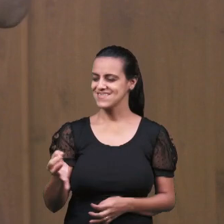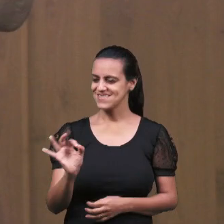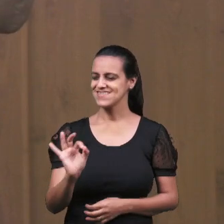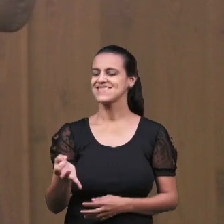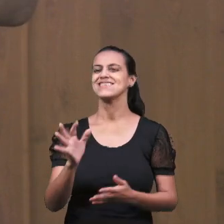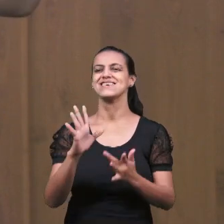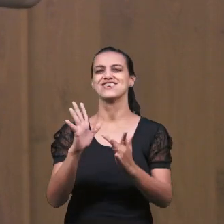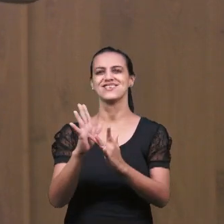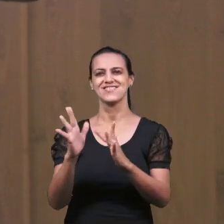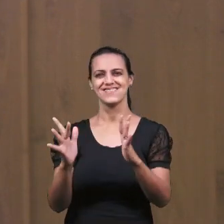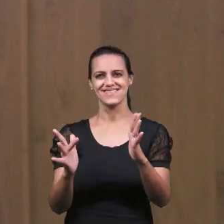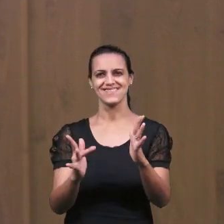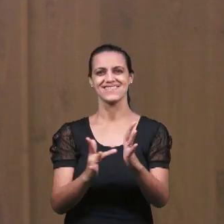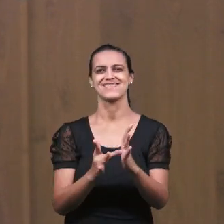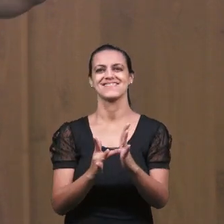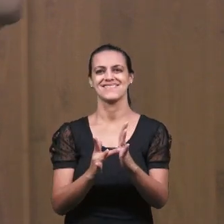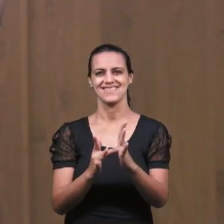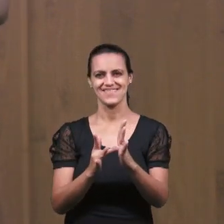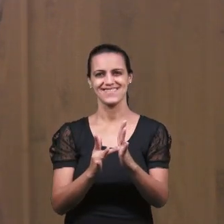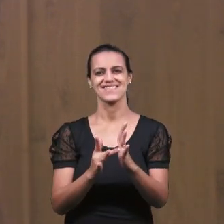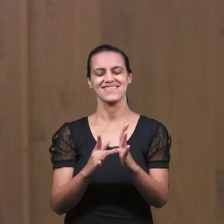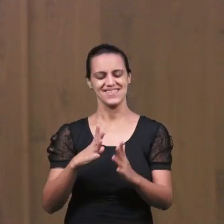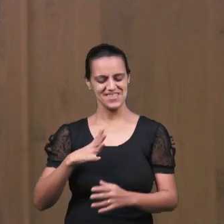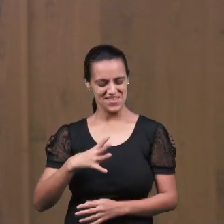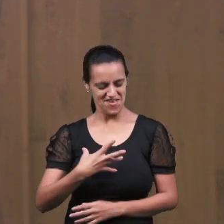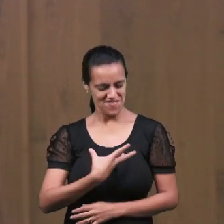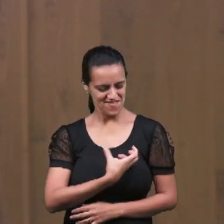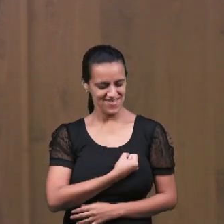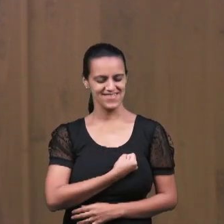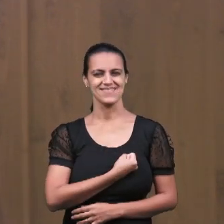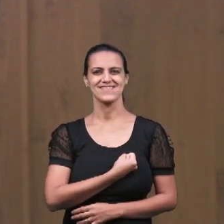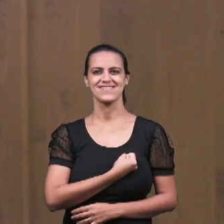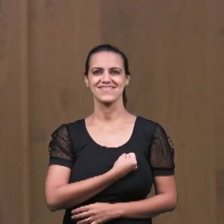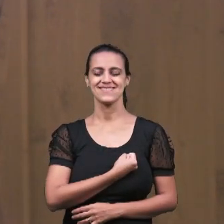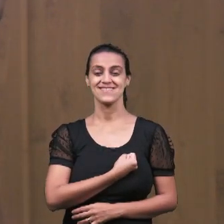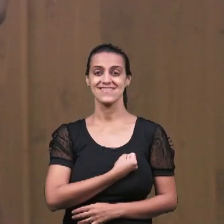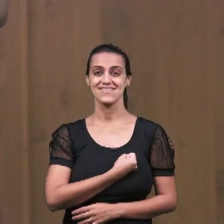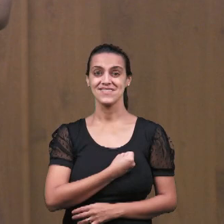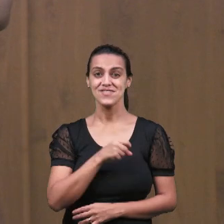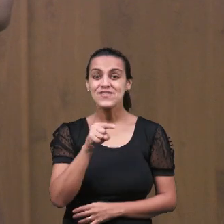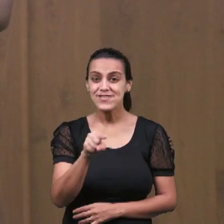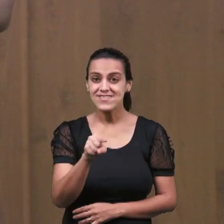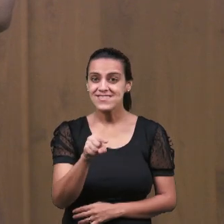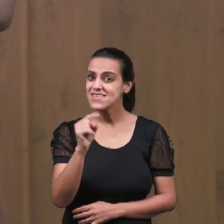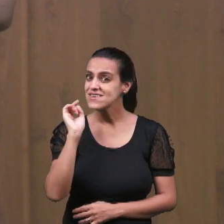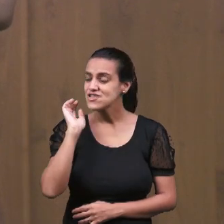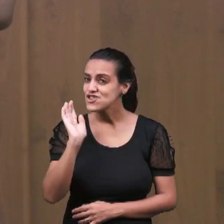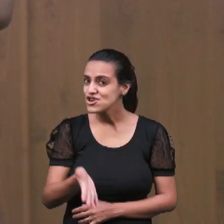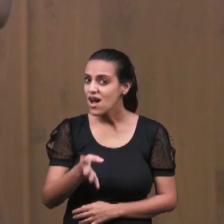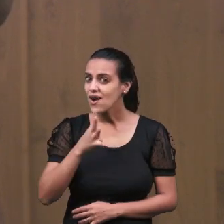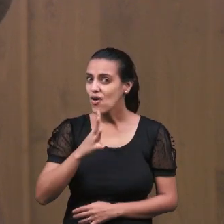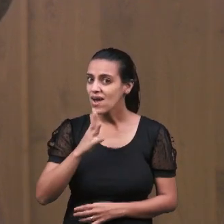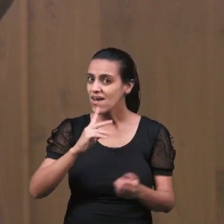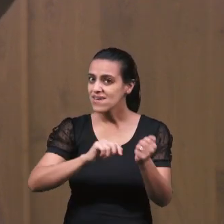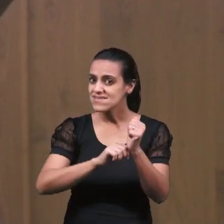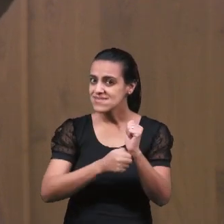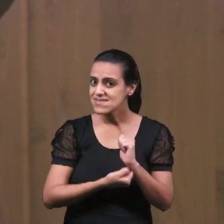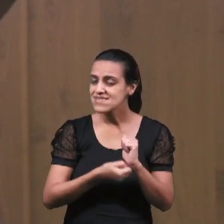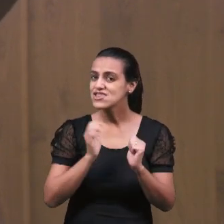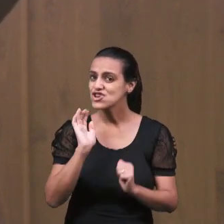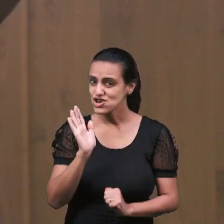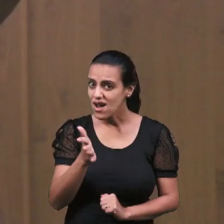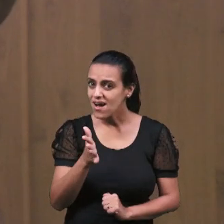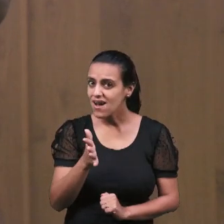Je vais poser une question. Quel est le plus grand mystère de la parole de Dieu? Oui, c'est ça. Le